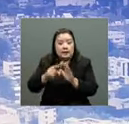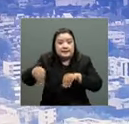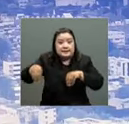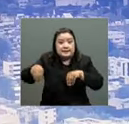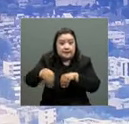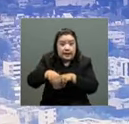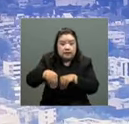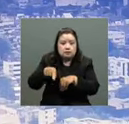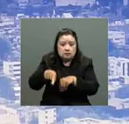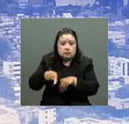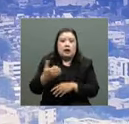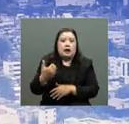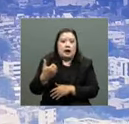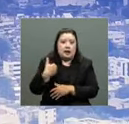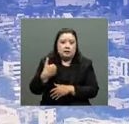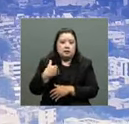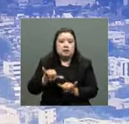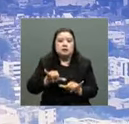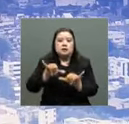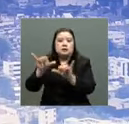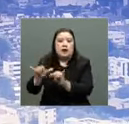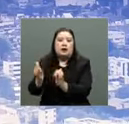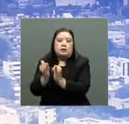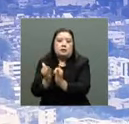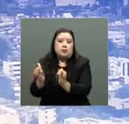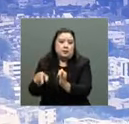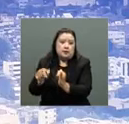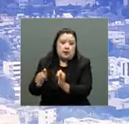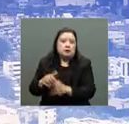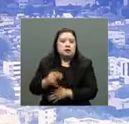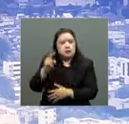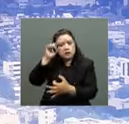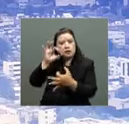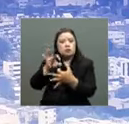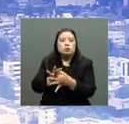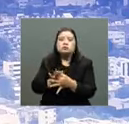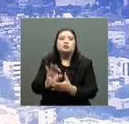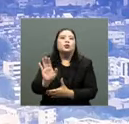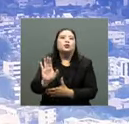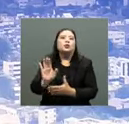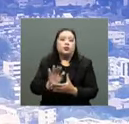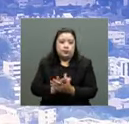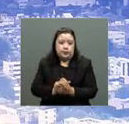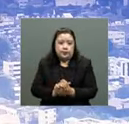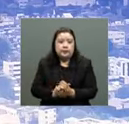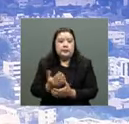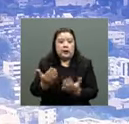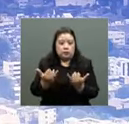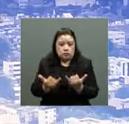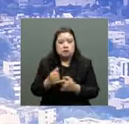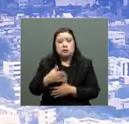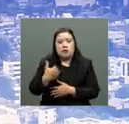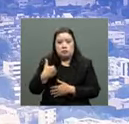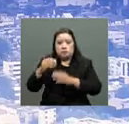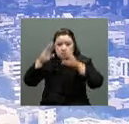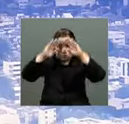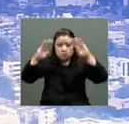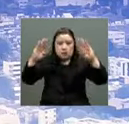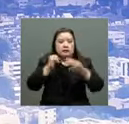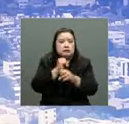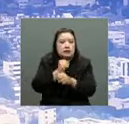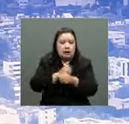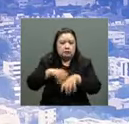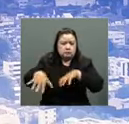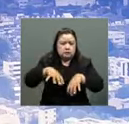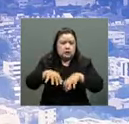จะได้รับการผ่องถ่ายไปดูแลกันตรงนี้ไม่ต้องเป็นห่วงนะครับแล้วเราก็มีประสบการณ์เรื่องนี้ม